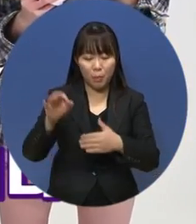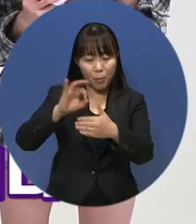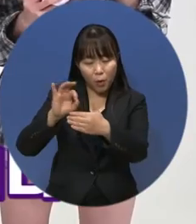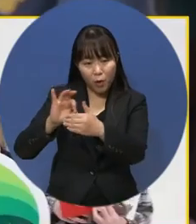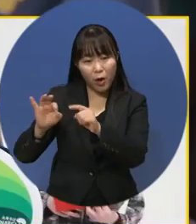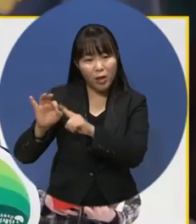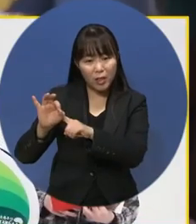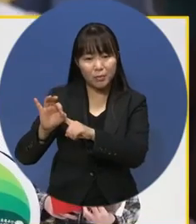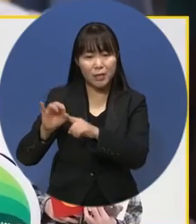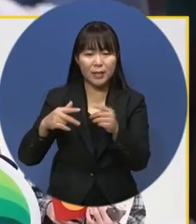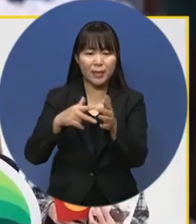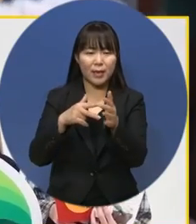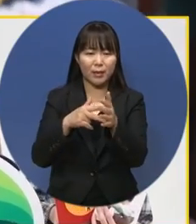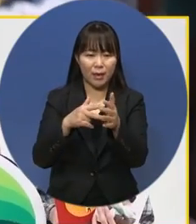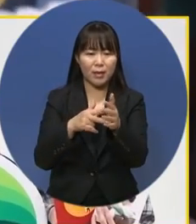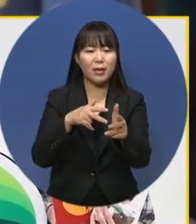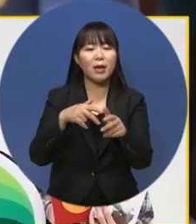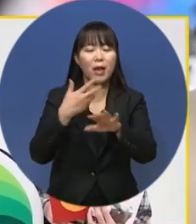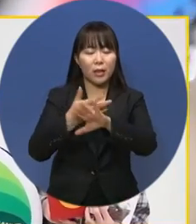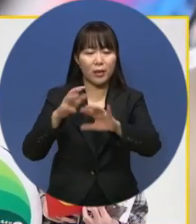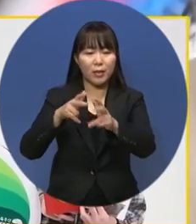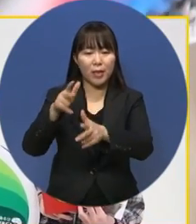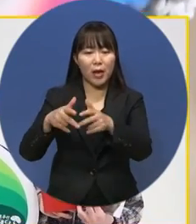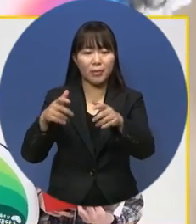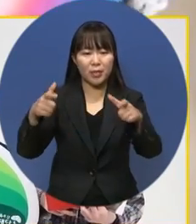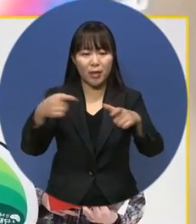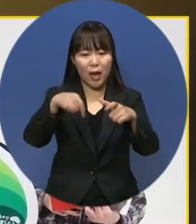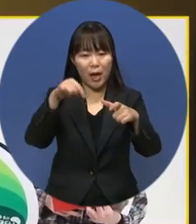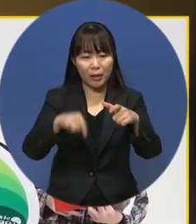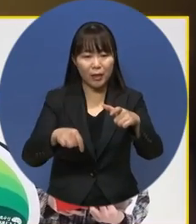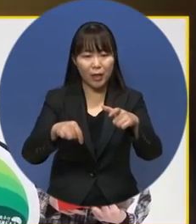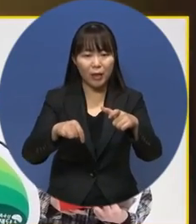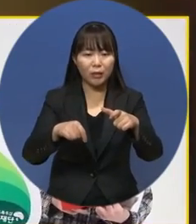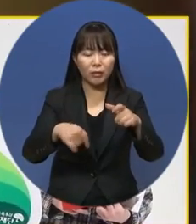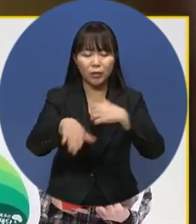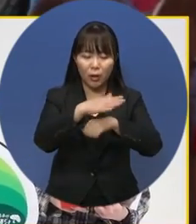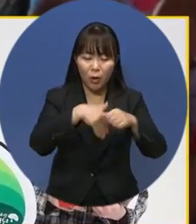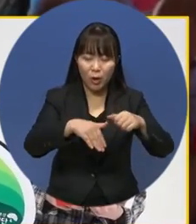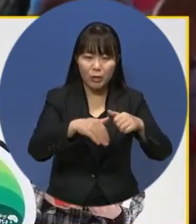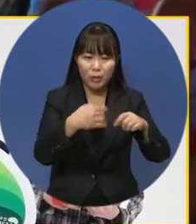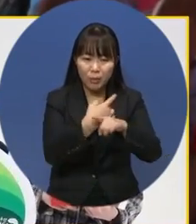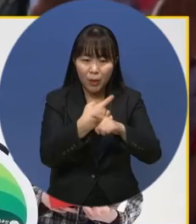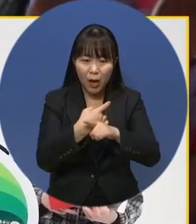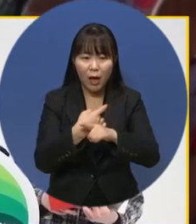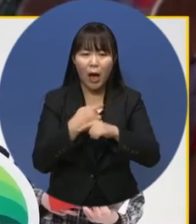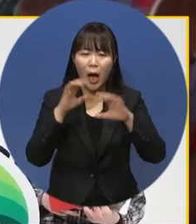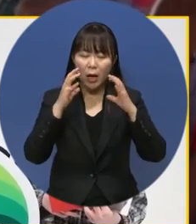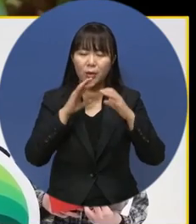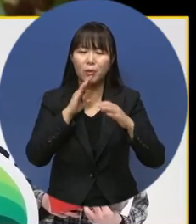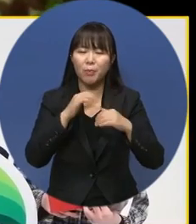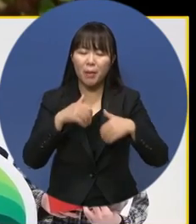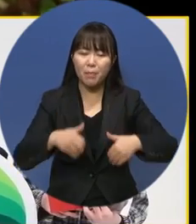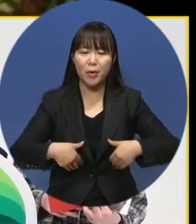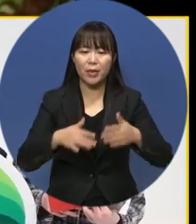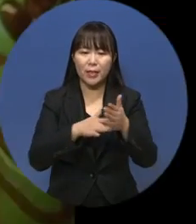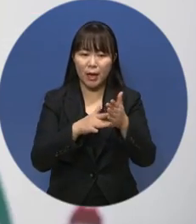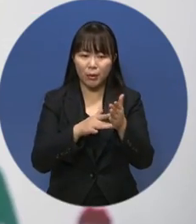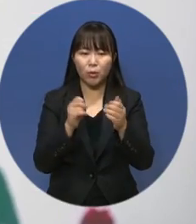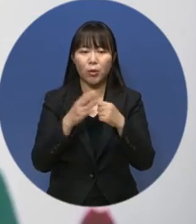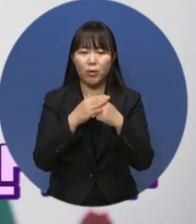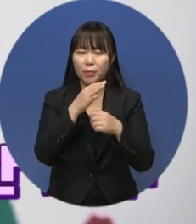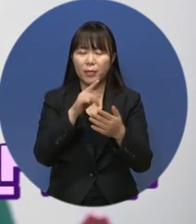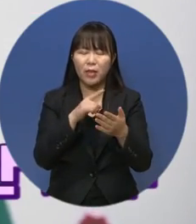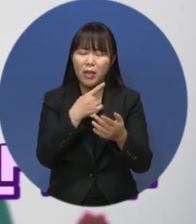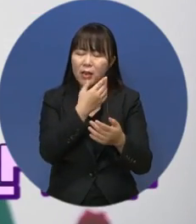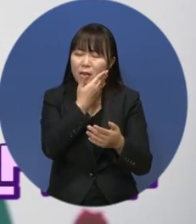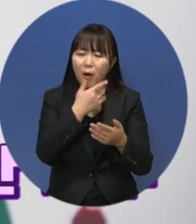후원금을 재단 해외 사업지역 내 보건소 시설 정비와 신생아 필수 의약품 영양결핍 마동